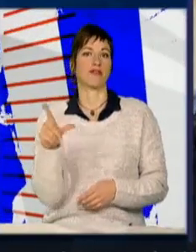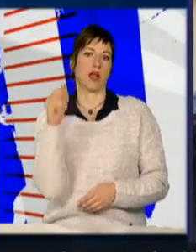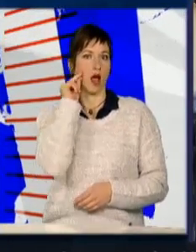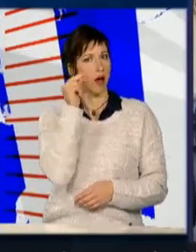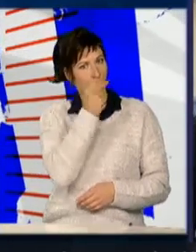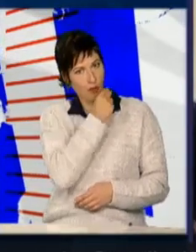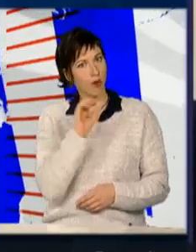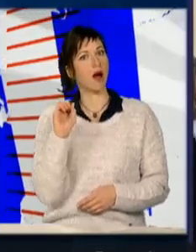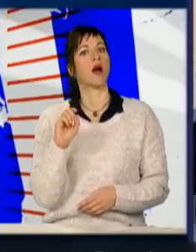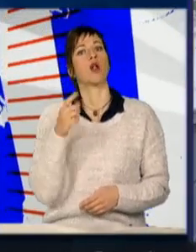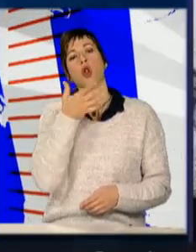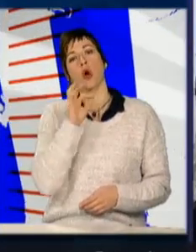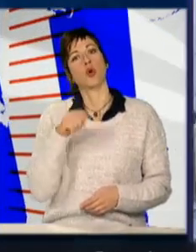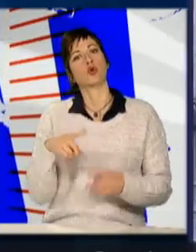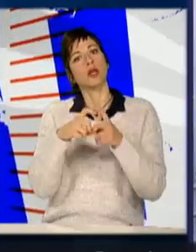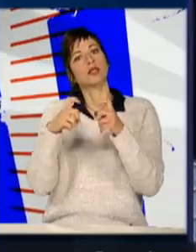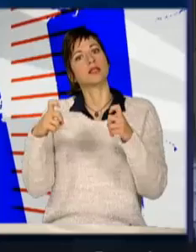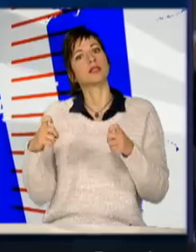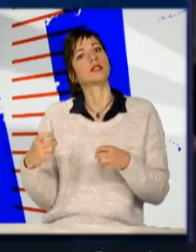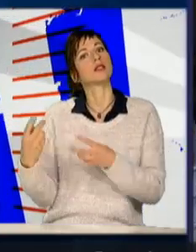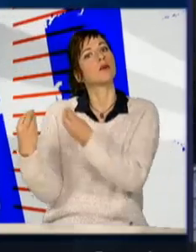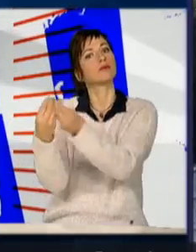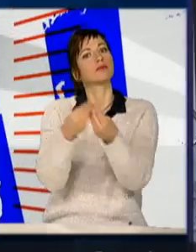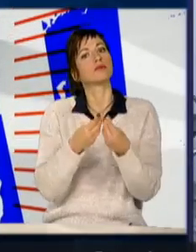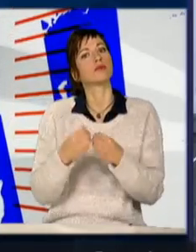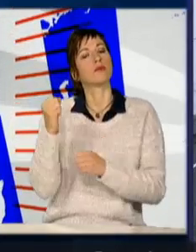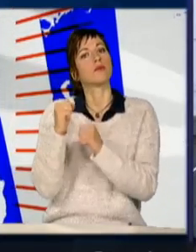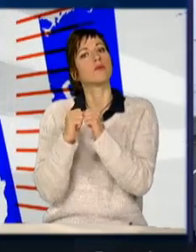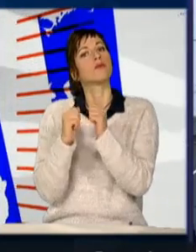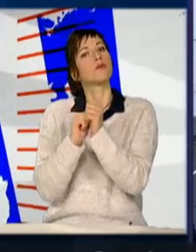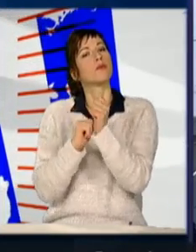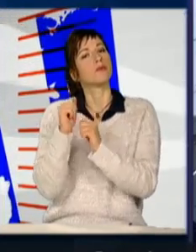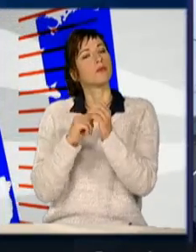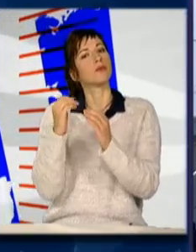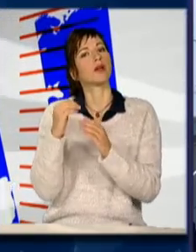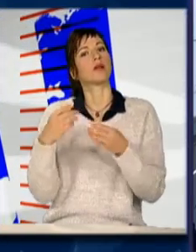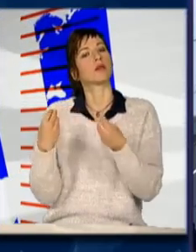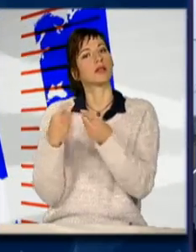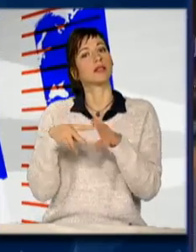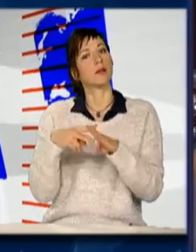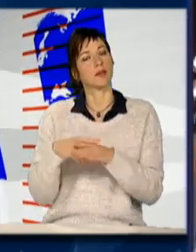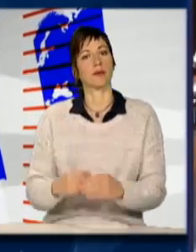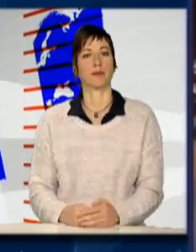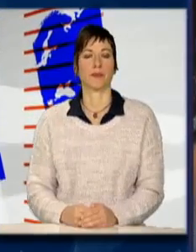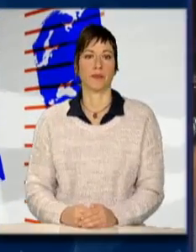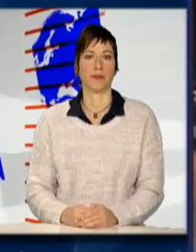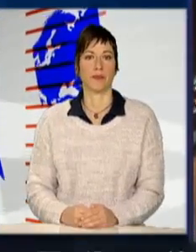της Δευτέρας λόγω της διασταύρωσης των στοιχείων και του συστήματος μηχανοργάνωσης της τράπεζας.